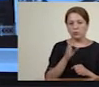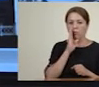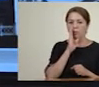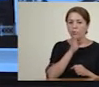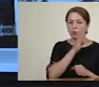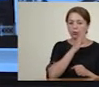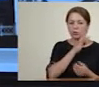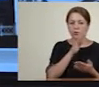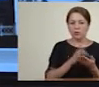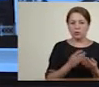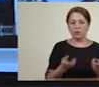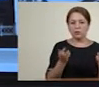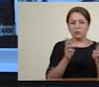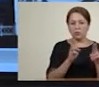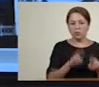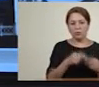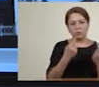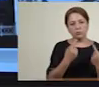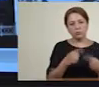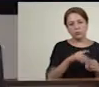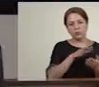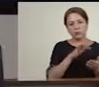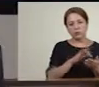shahrini tashlab chiqib ketishga.